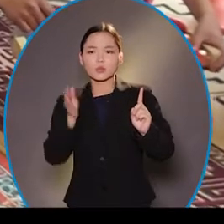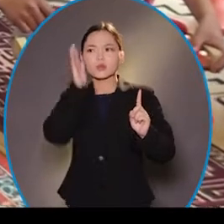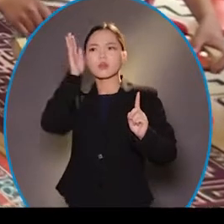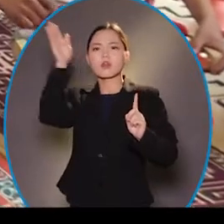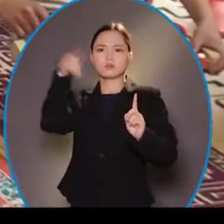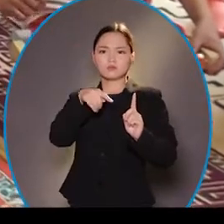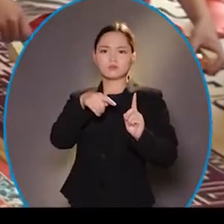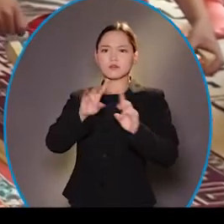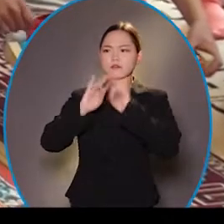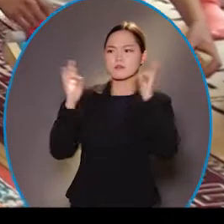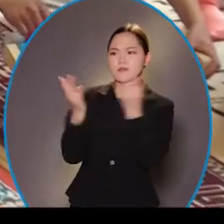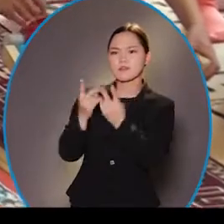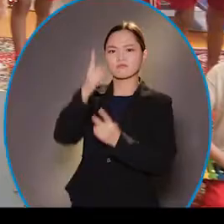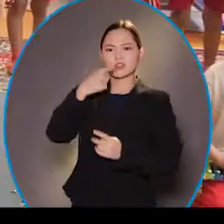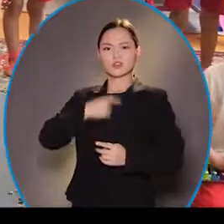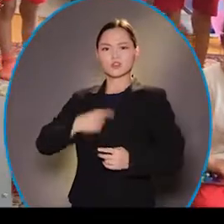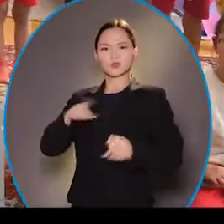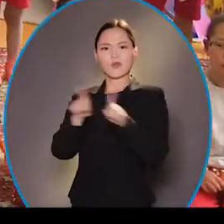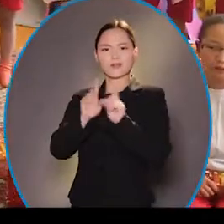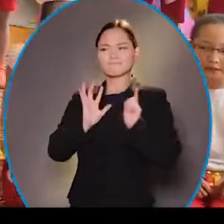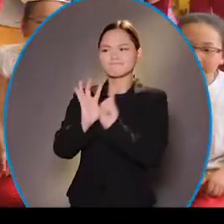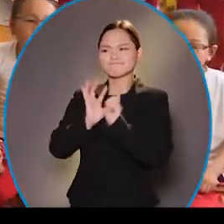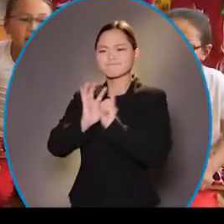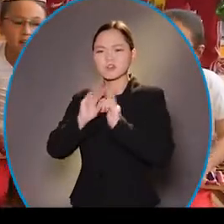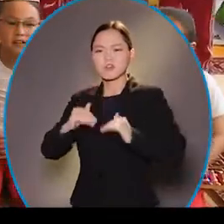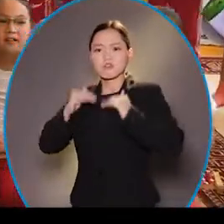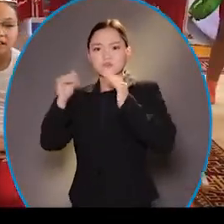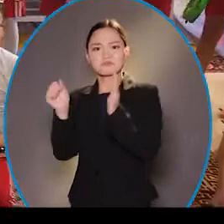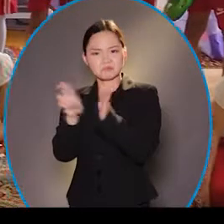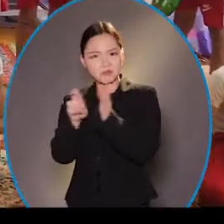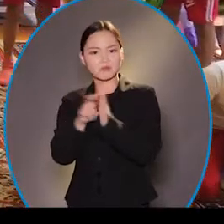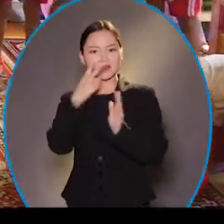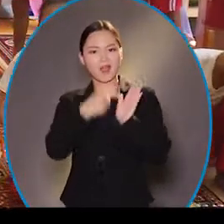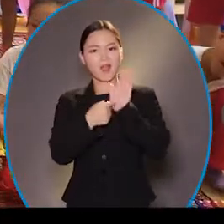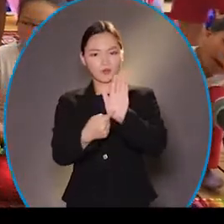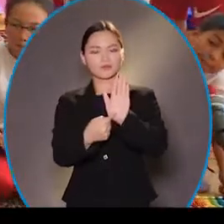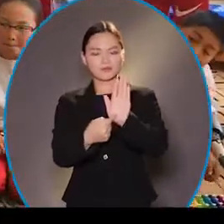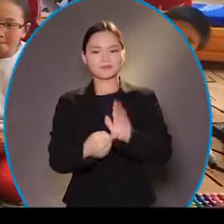Жавцан нийгмийн нэг гишүүн болж хөгжиж чадна гэдгийг харуулж байгаа юм.